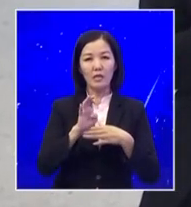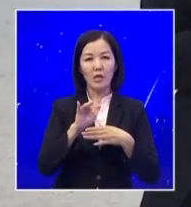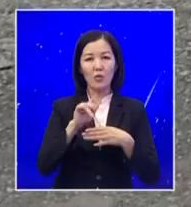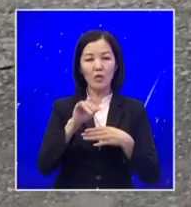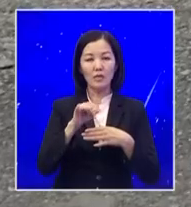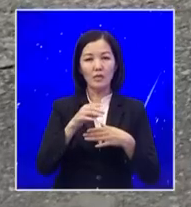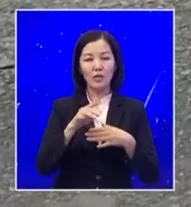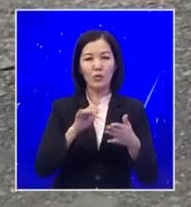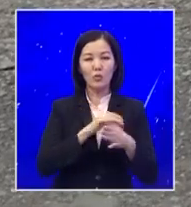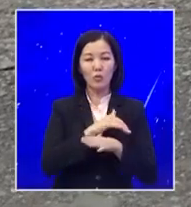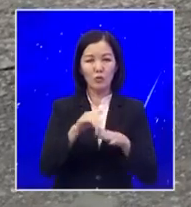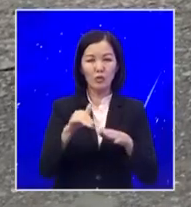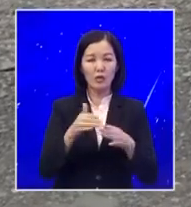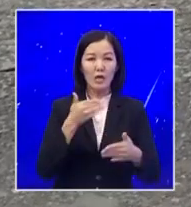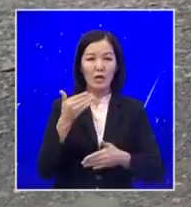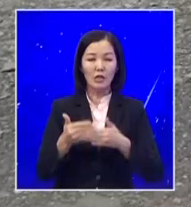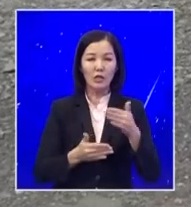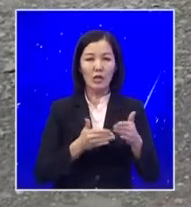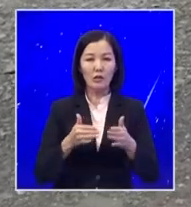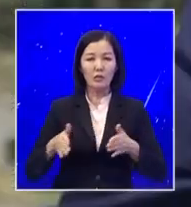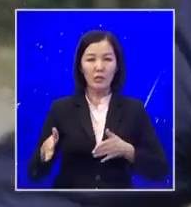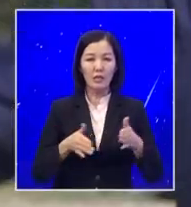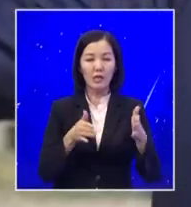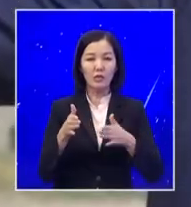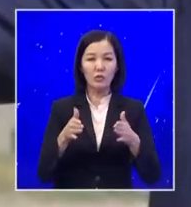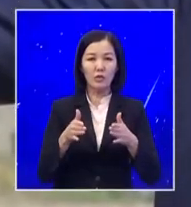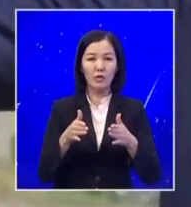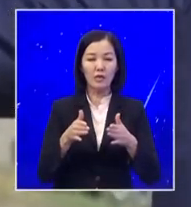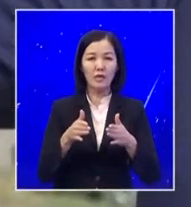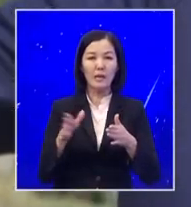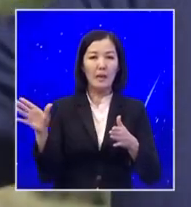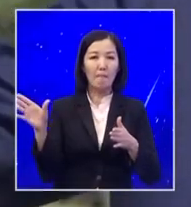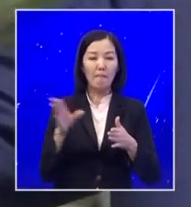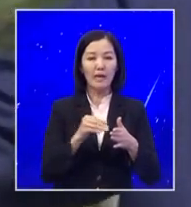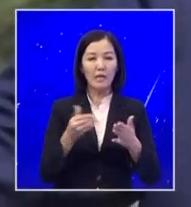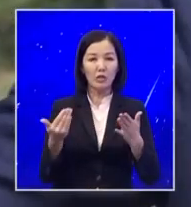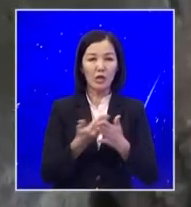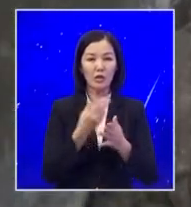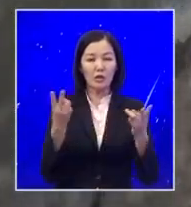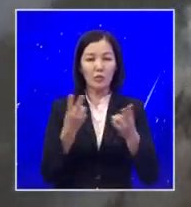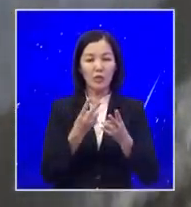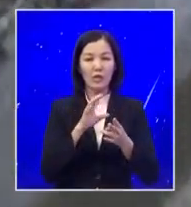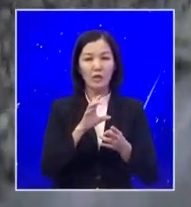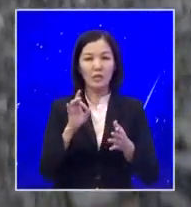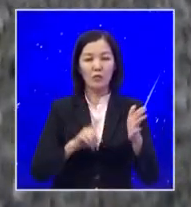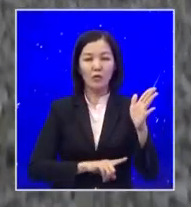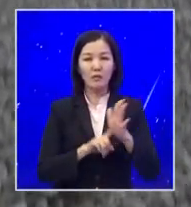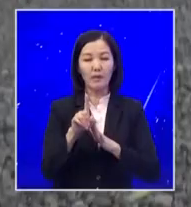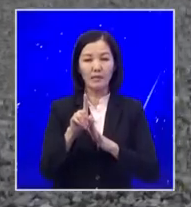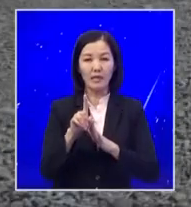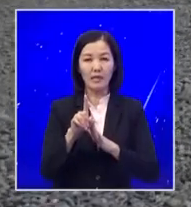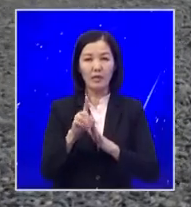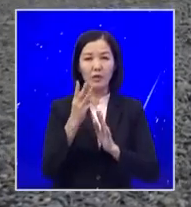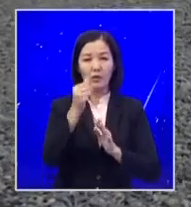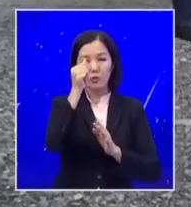көшесі, жаяу жүргіншілер жолы, тас жол мен арық жүйесі қазанға дейін жаңартылуы керек еді. Алайда сәуірде басталуы тиіс жоба құрылысы